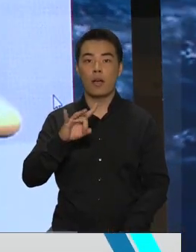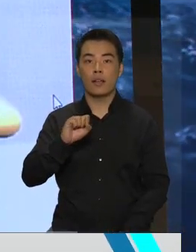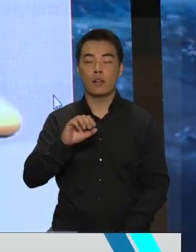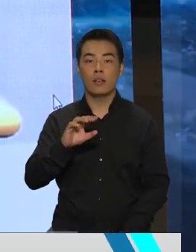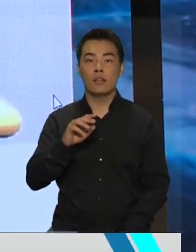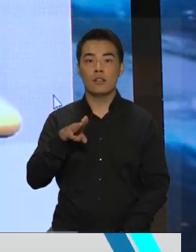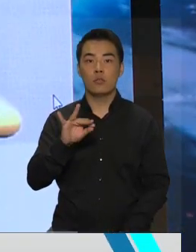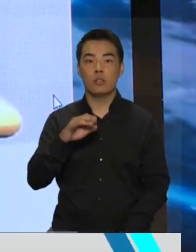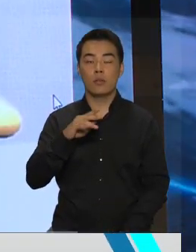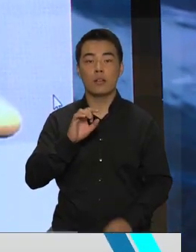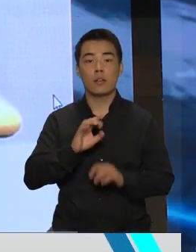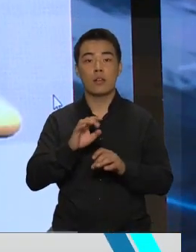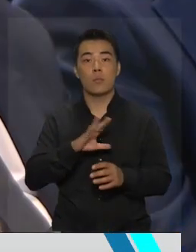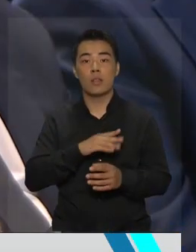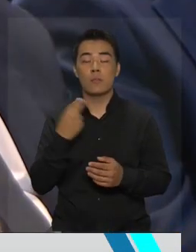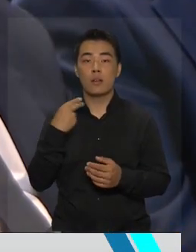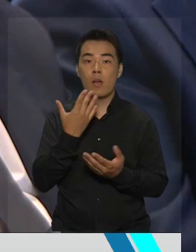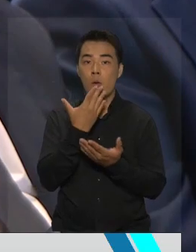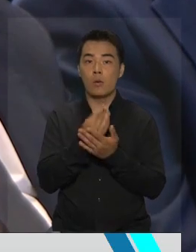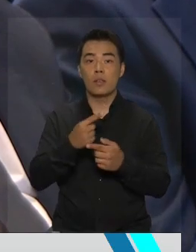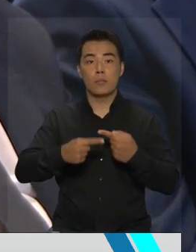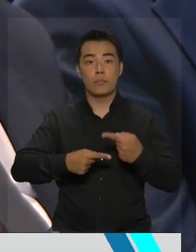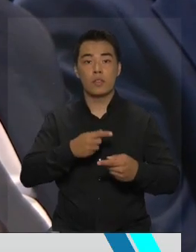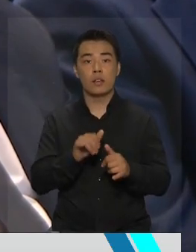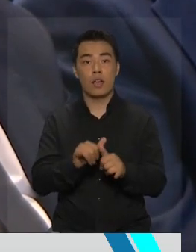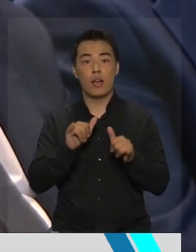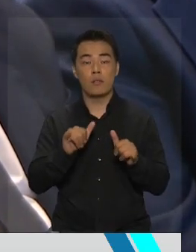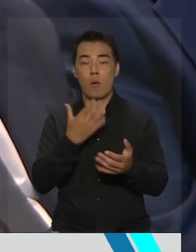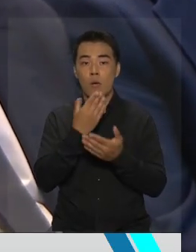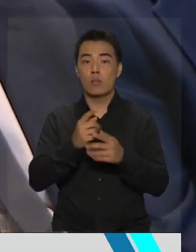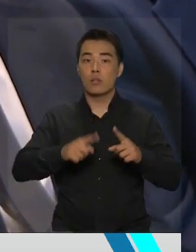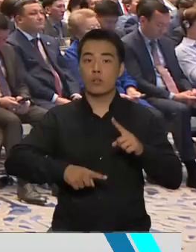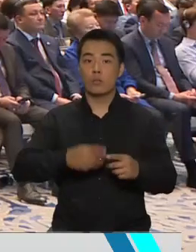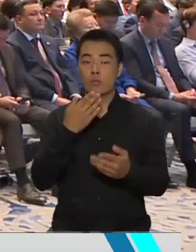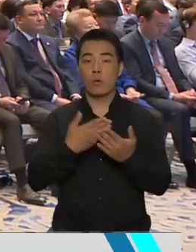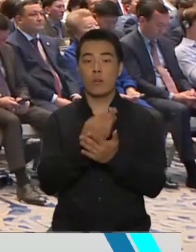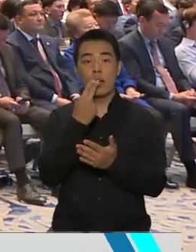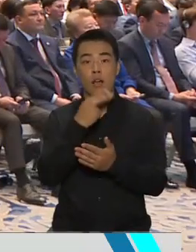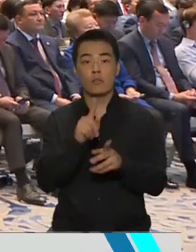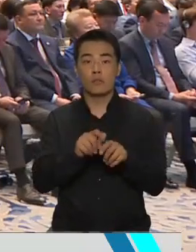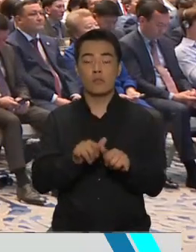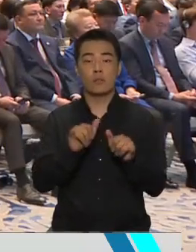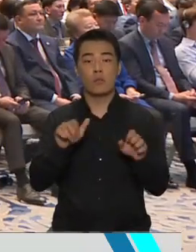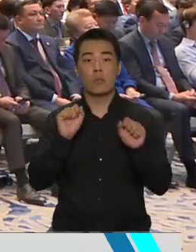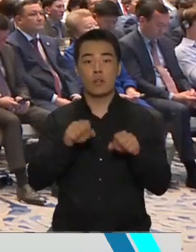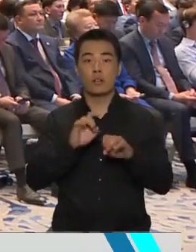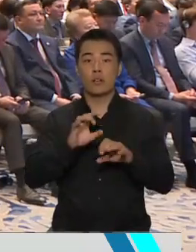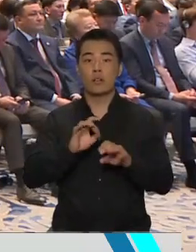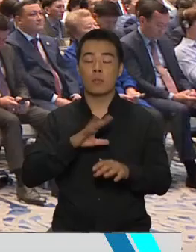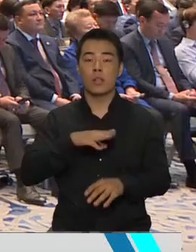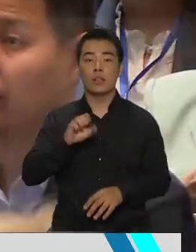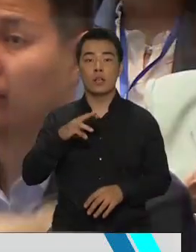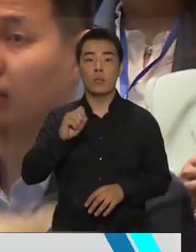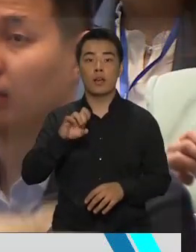Дүйсенова оқып берді. Президент сауатты ұрпақ өсіру арқылы ғана ұлттың жаңа сапасын қалыптастыра аламыз деді. Сондай-ақ Тамара